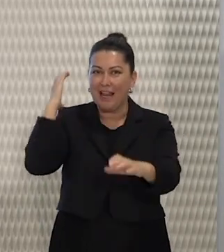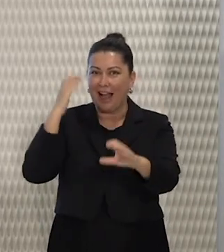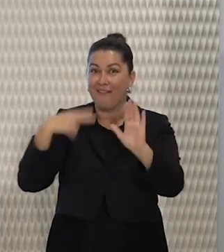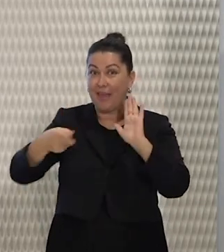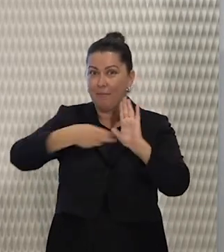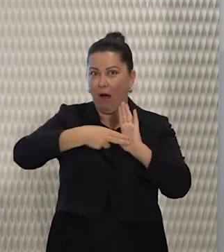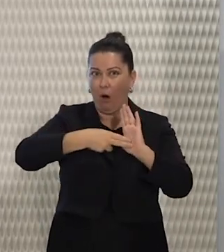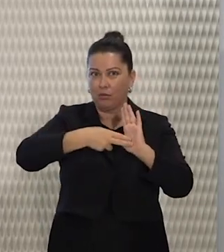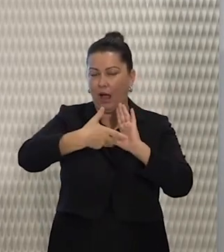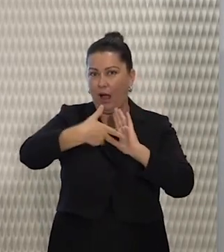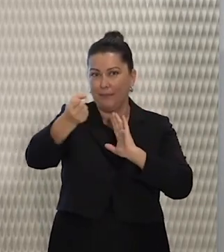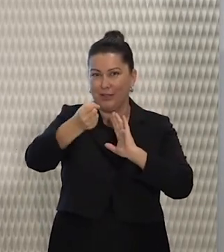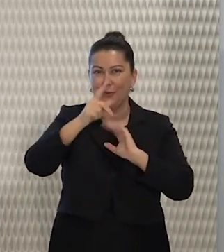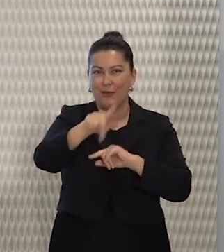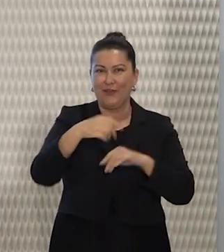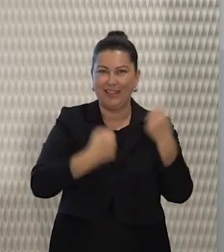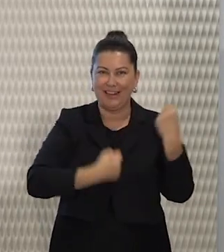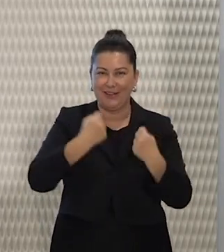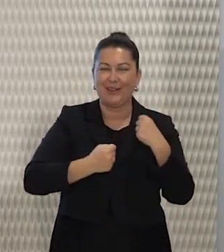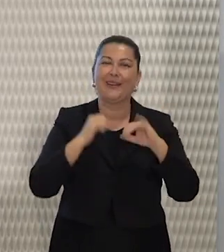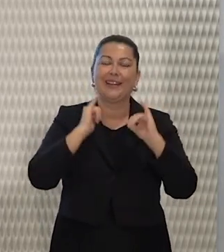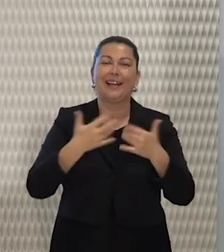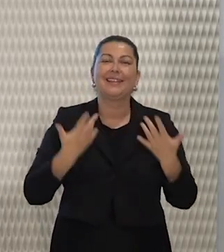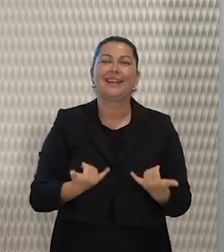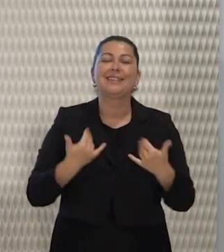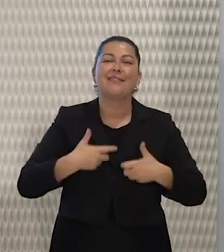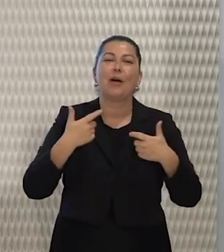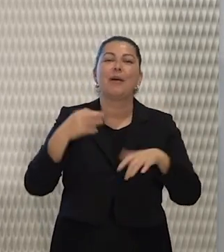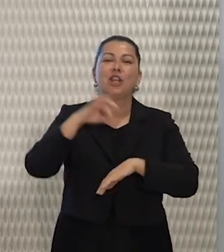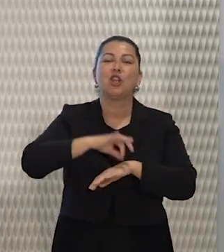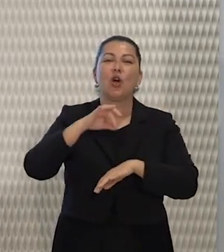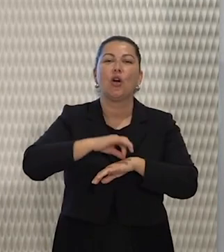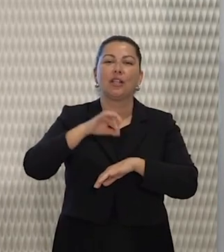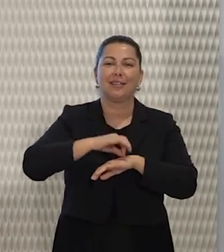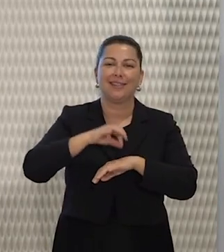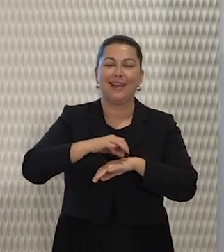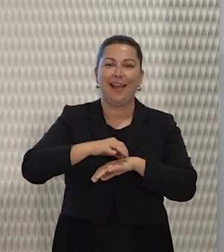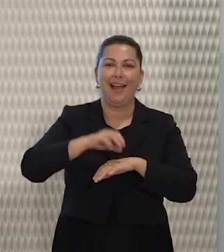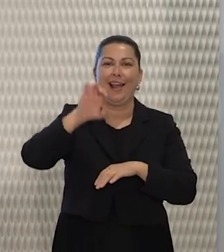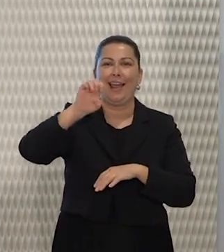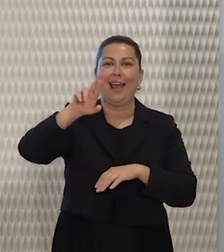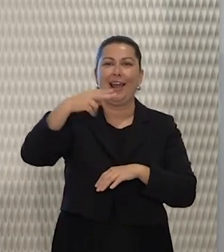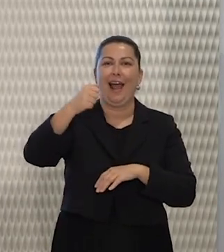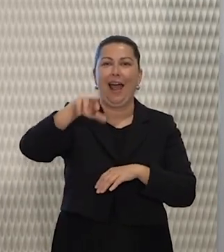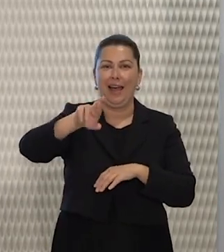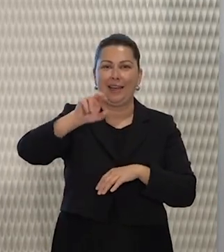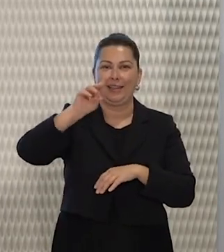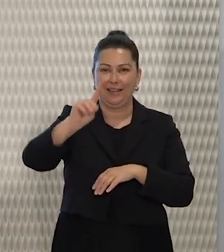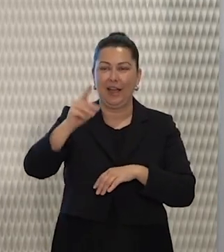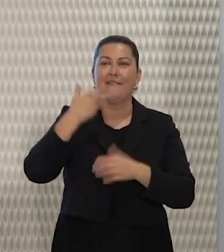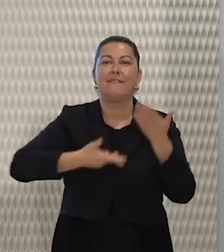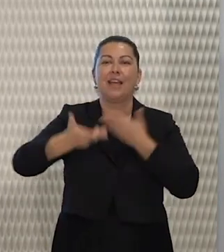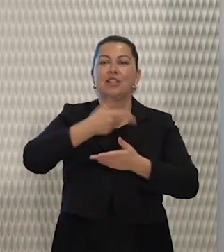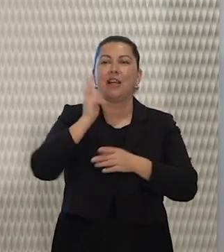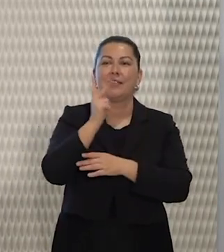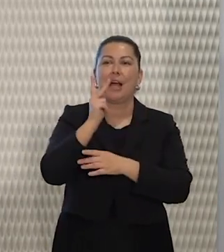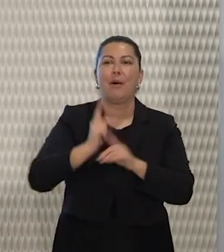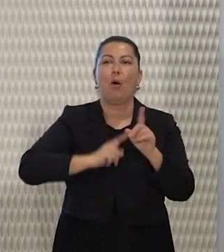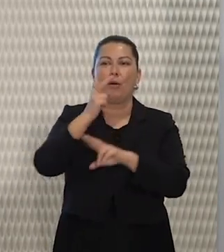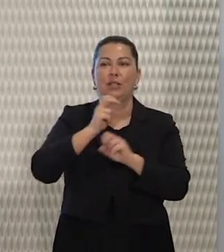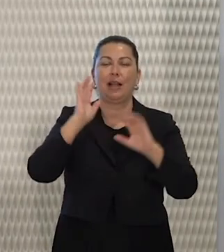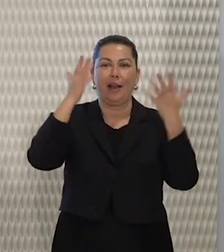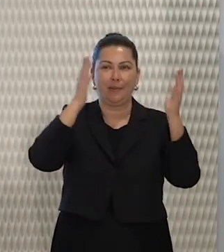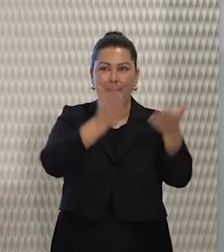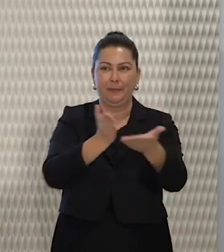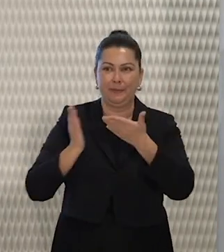Ihr PKW abgezogen wurde. Ich freue mich jetzt auf Dr. Erhard Pruger von der Wirtschaftskammer Oberösterreich. Auch ihn darf ich mit einem Applaus zu